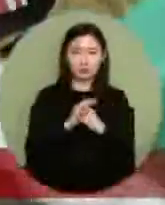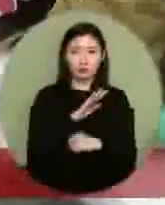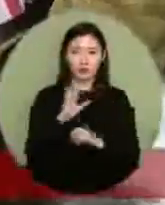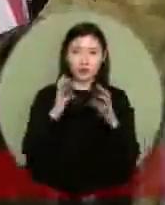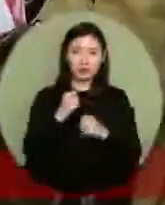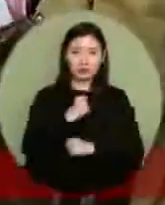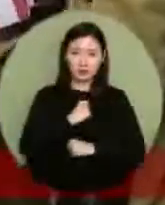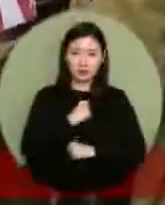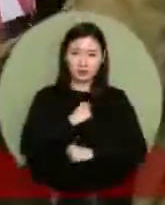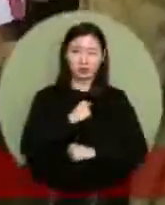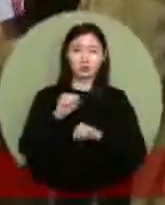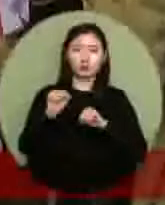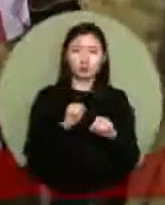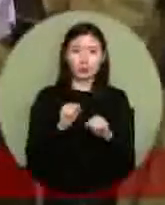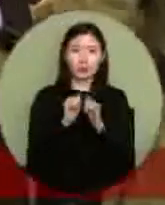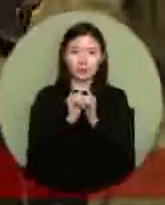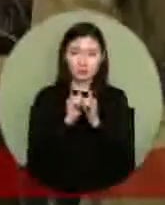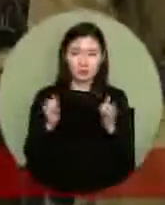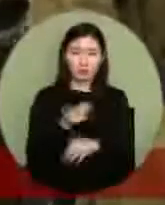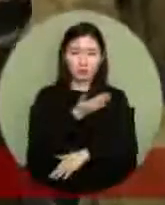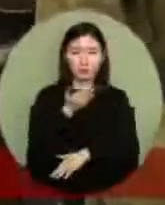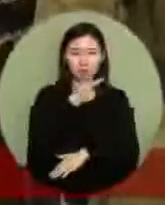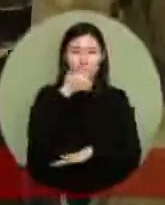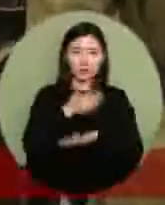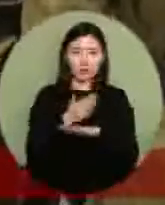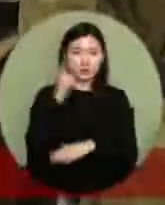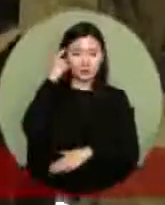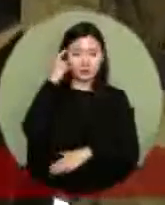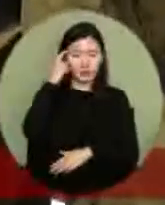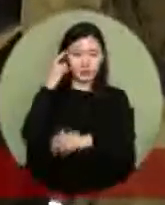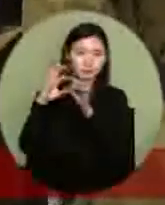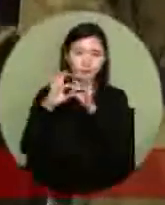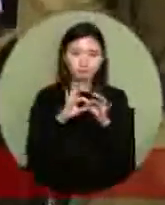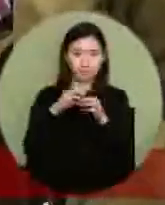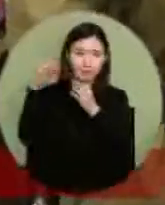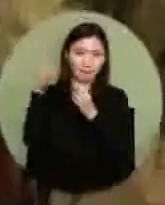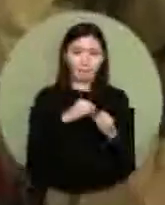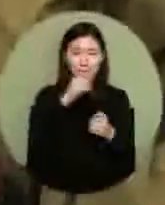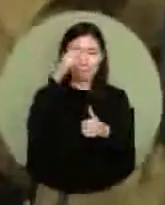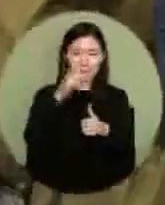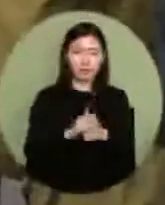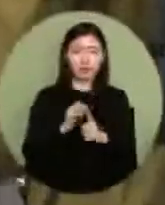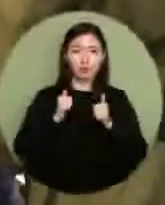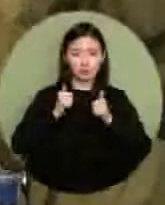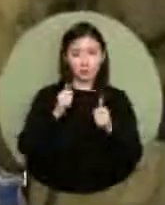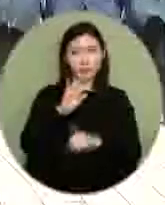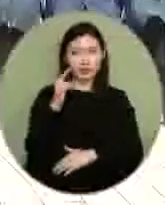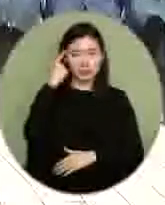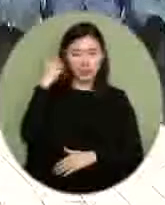운동을 하신 분들 정말 감사하고 저희도 그 정신을 이어받아서 열심히 해야겠다는 생각이